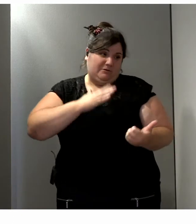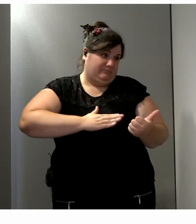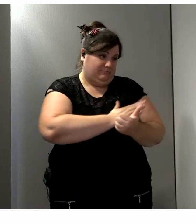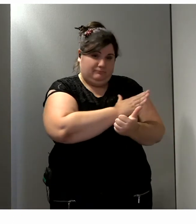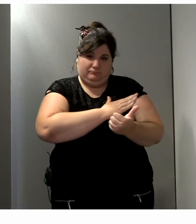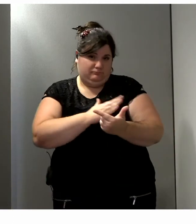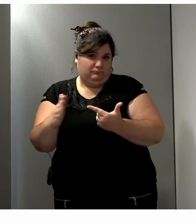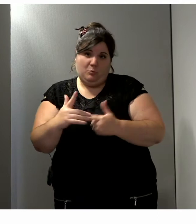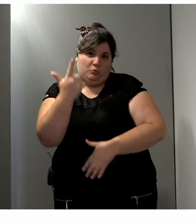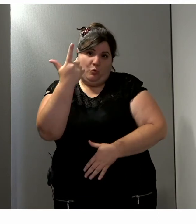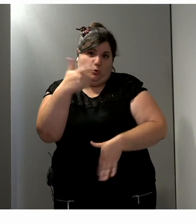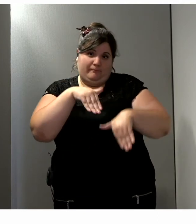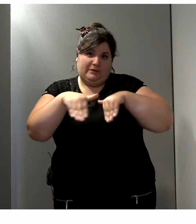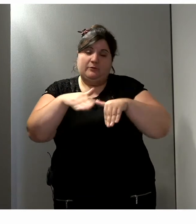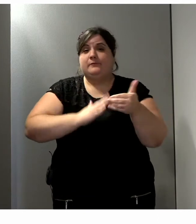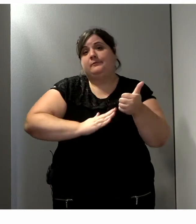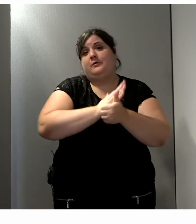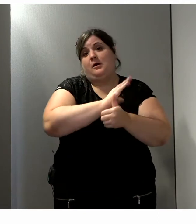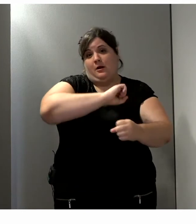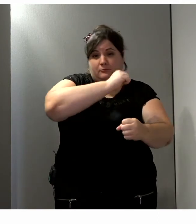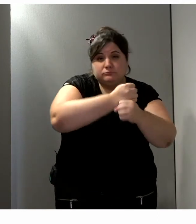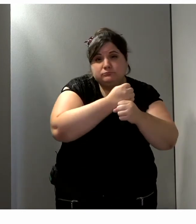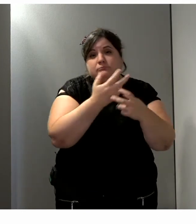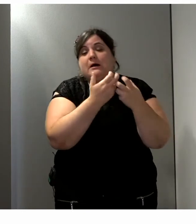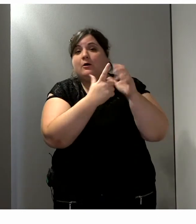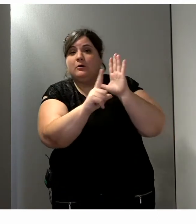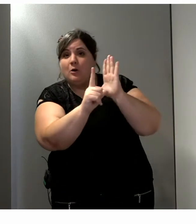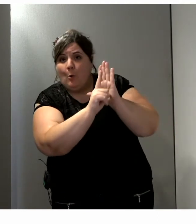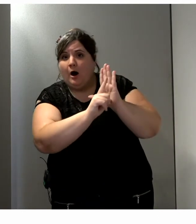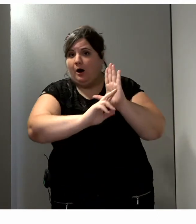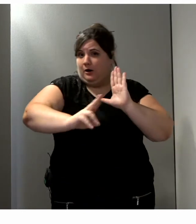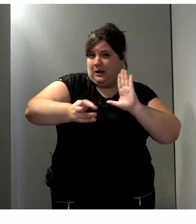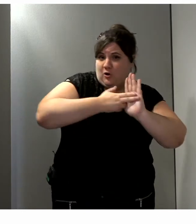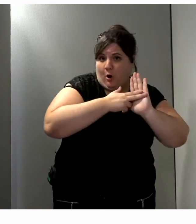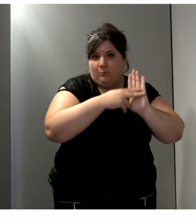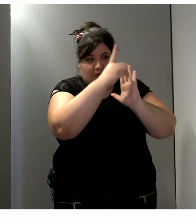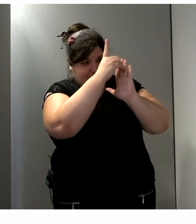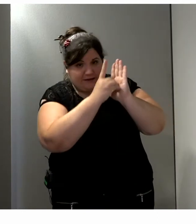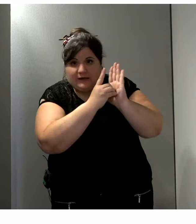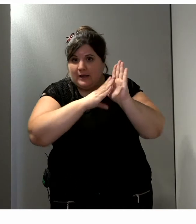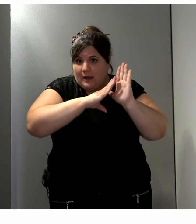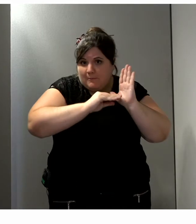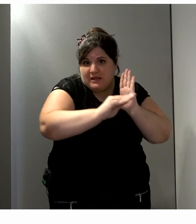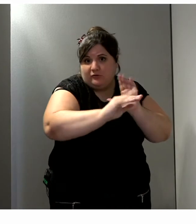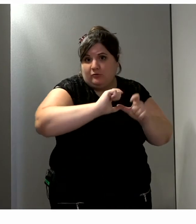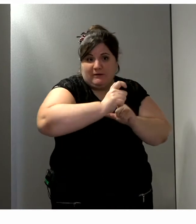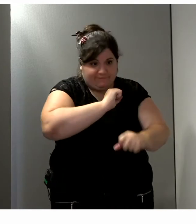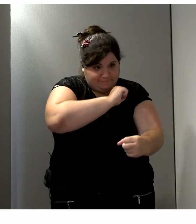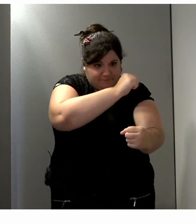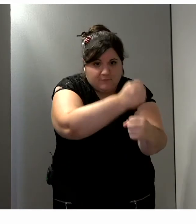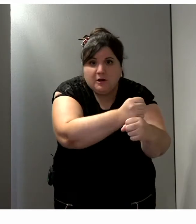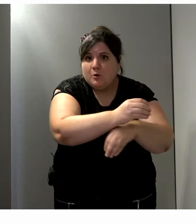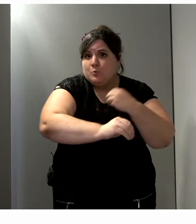coercitive, la norme, la loi, le décret, avec éventuellement des pouvoirs de sanction ou